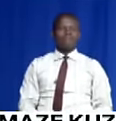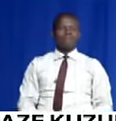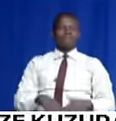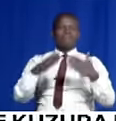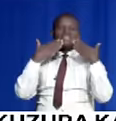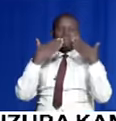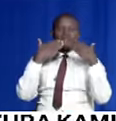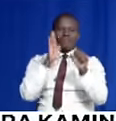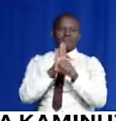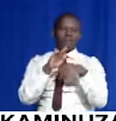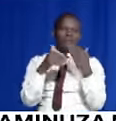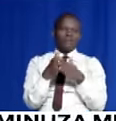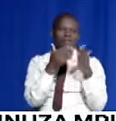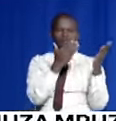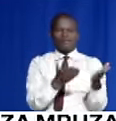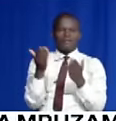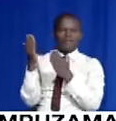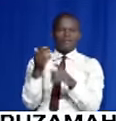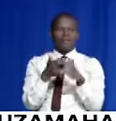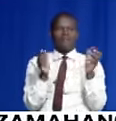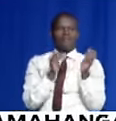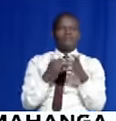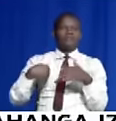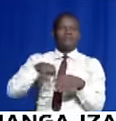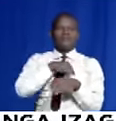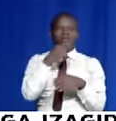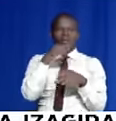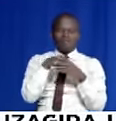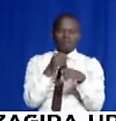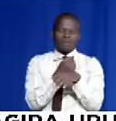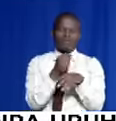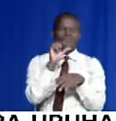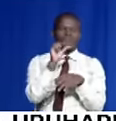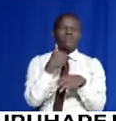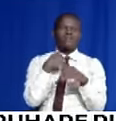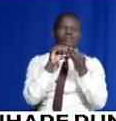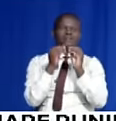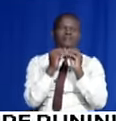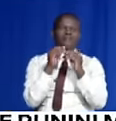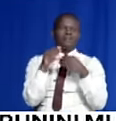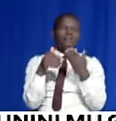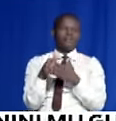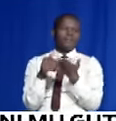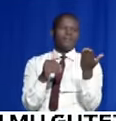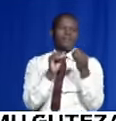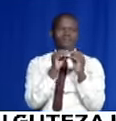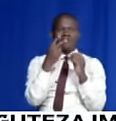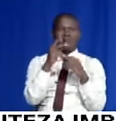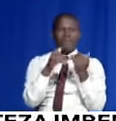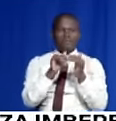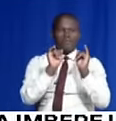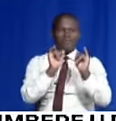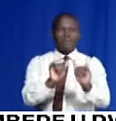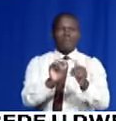urakoze cyane nagushimira ko natwakiriye ariko tuvuge ko mu minota mike ya nibwo twari dufite nimero ebyiri agomba kugira nimero imwe igomba gusigara